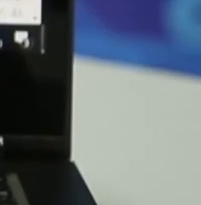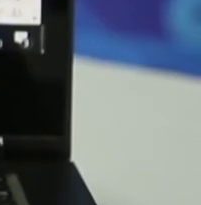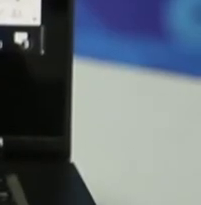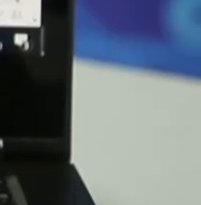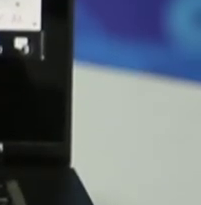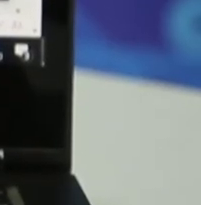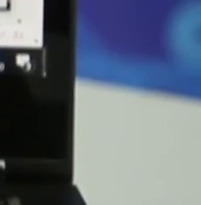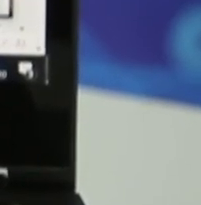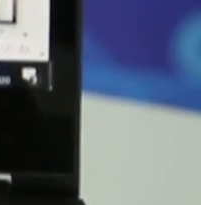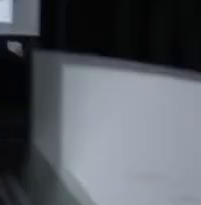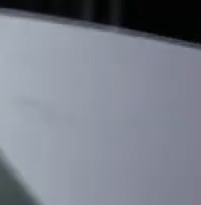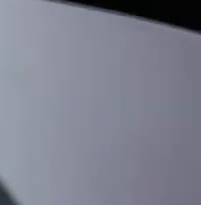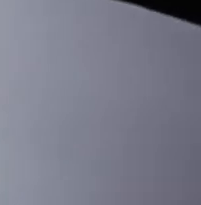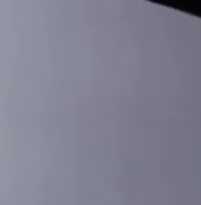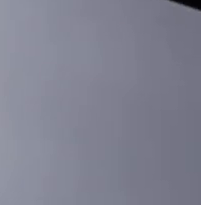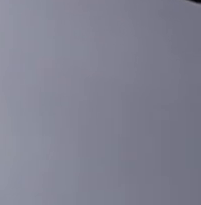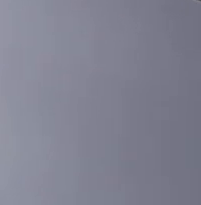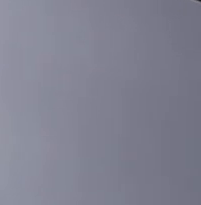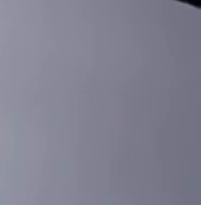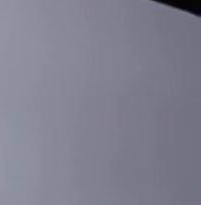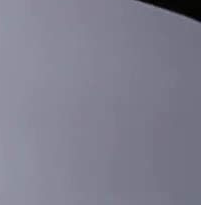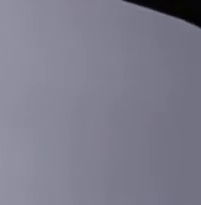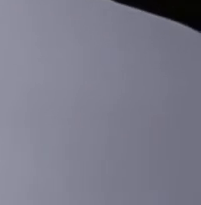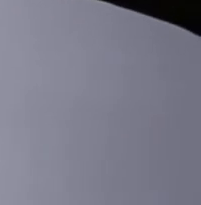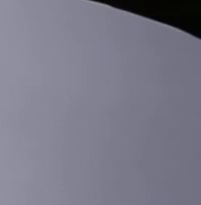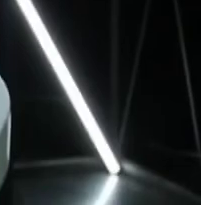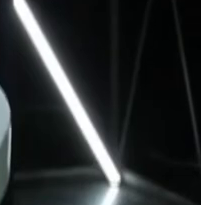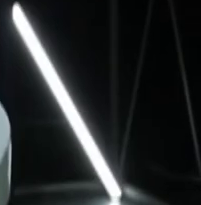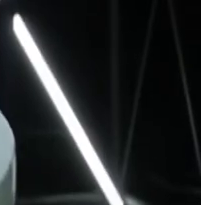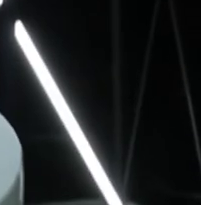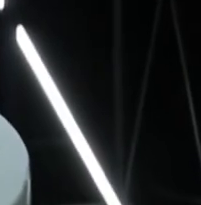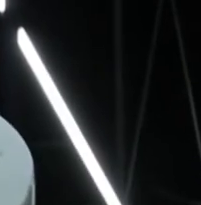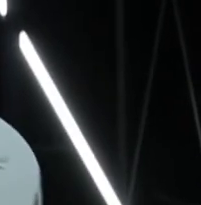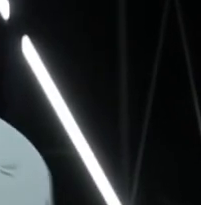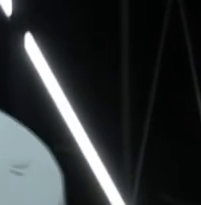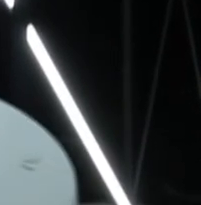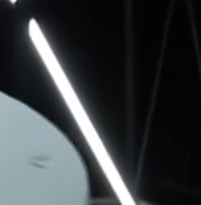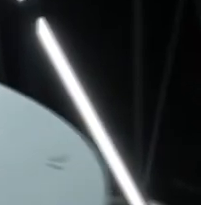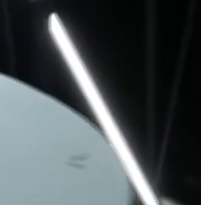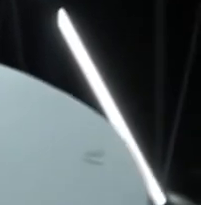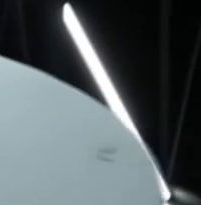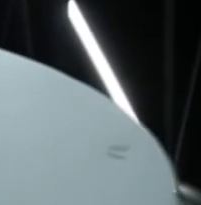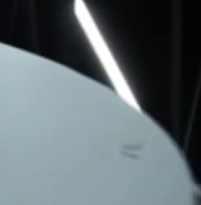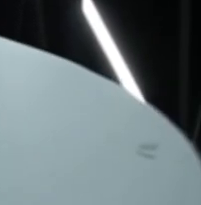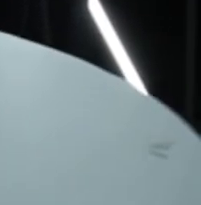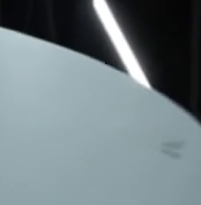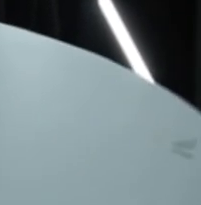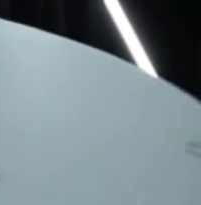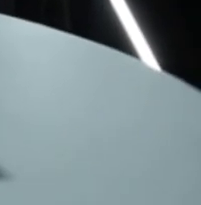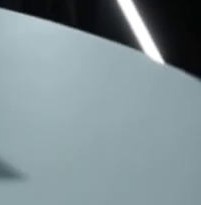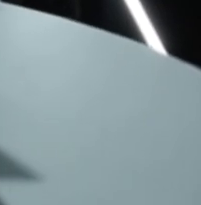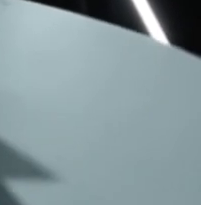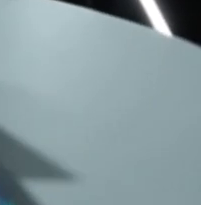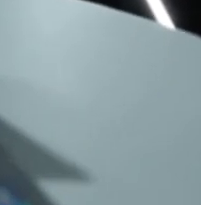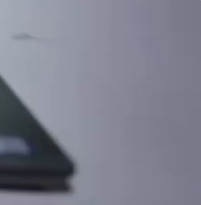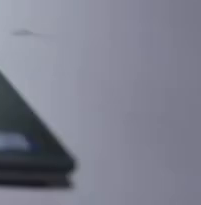ფართ გამოკეტილები სახლში არ გაშინია, მაგრამ ვფრთხილობ. ნერვიულობთ, როგორ არ ნერვიულობ, მაგრამ ალექსანდრე